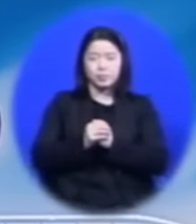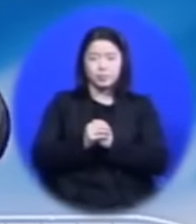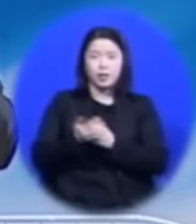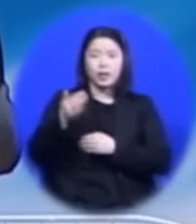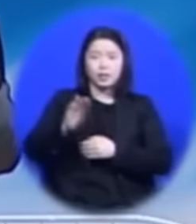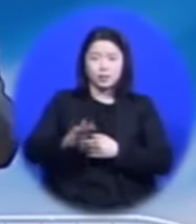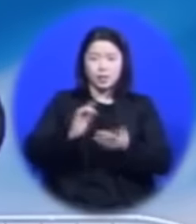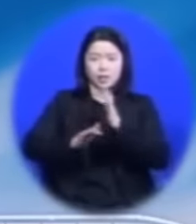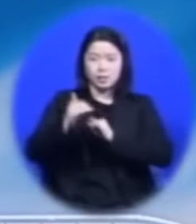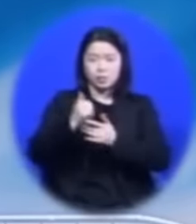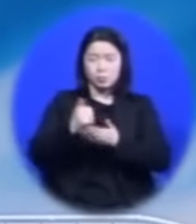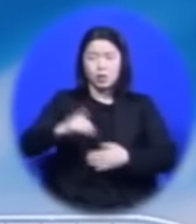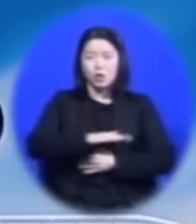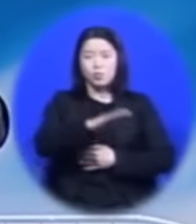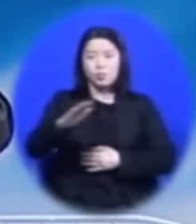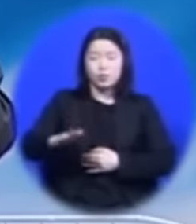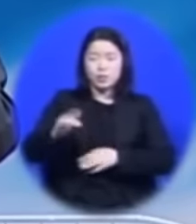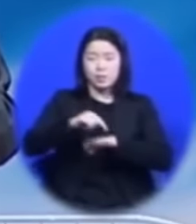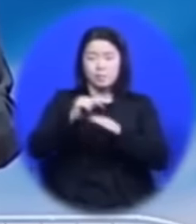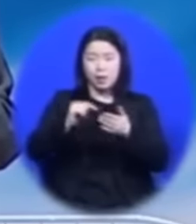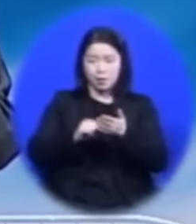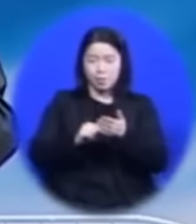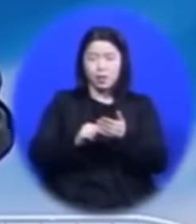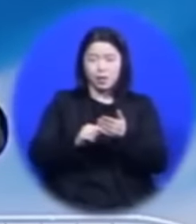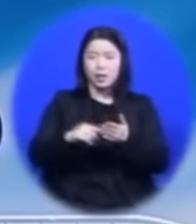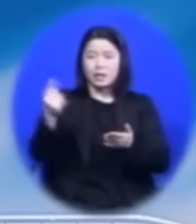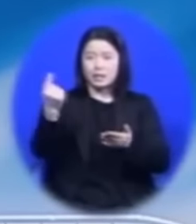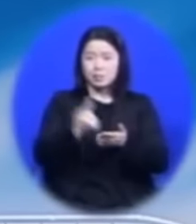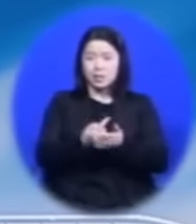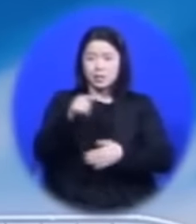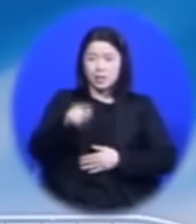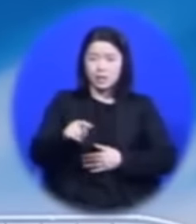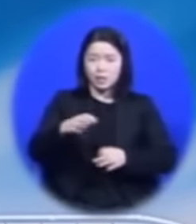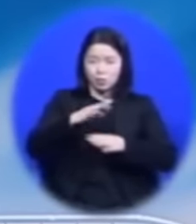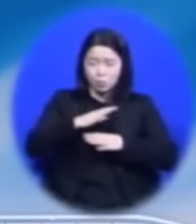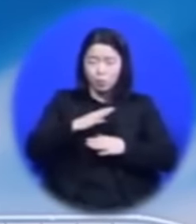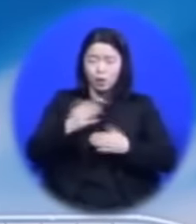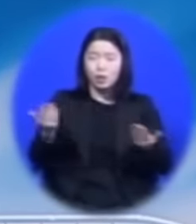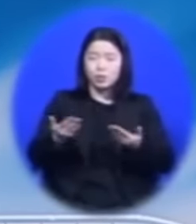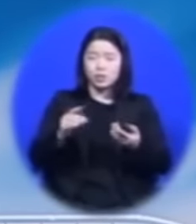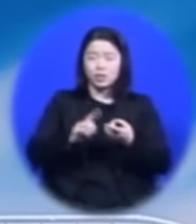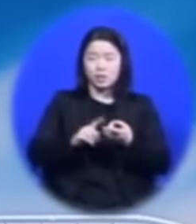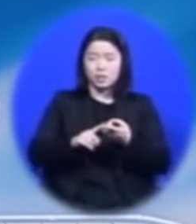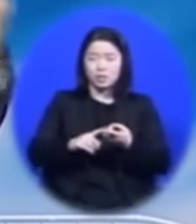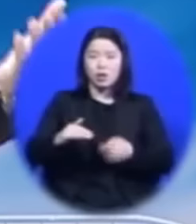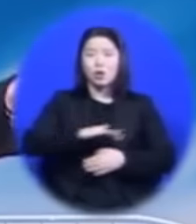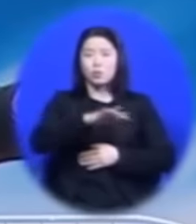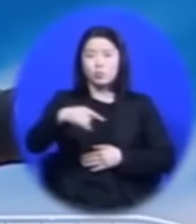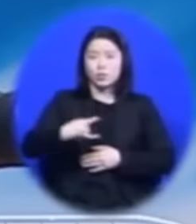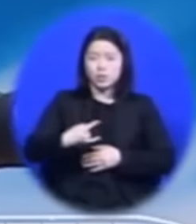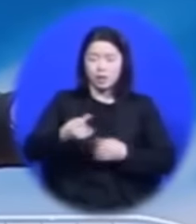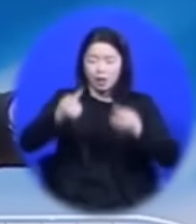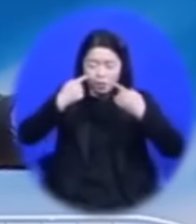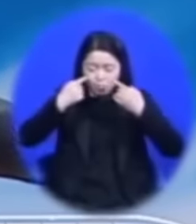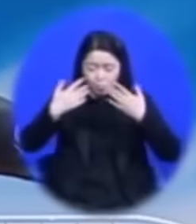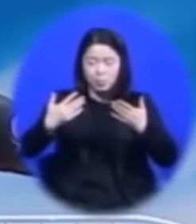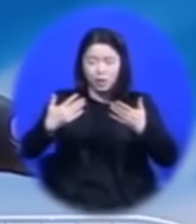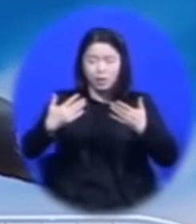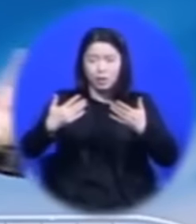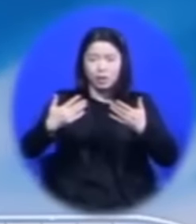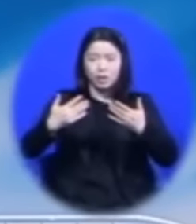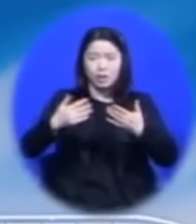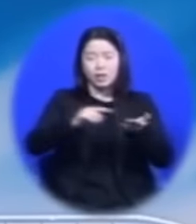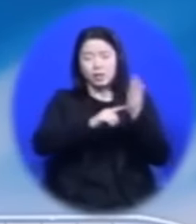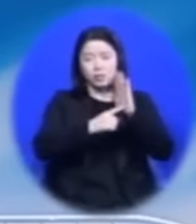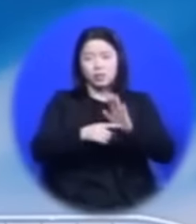그런데 예수님은 왜 우리 마음에 임하시는 이 놀라운 사건을 우리에게 그렇게 분명하게 드러내 경험하게